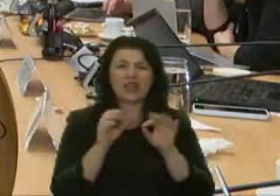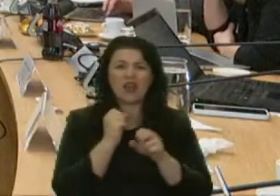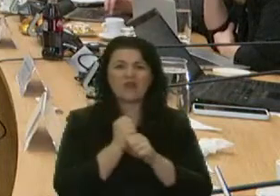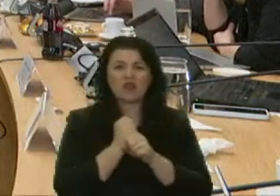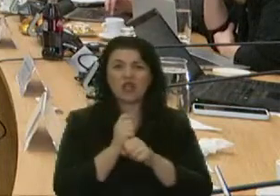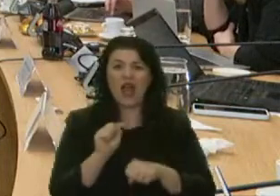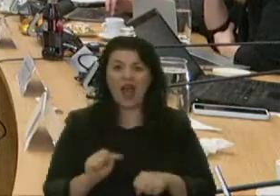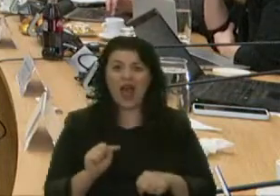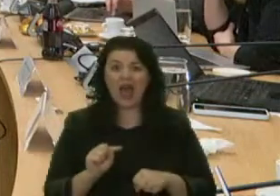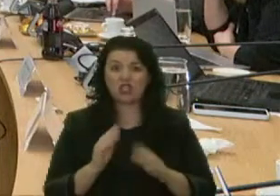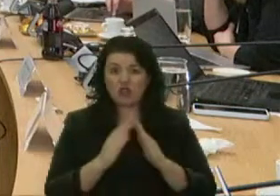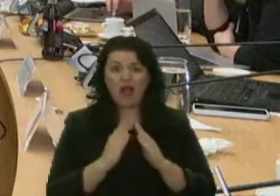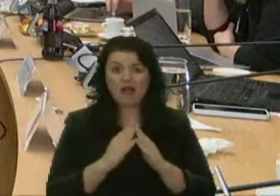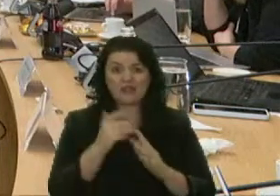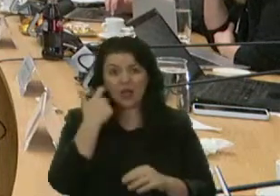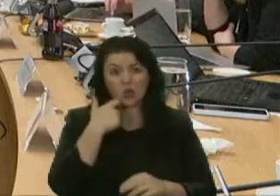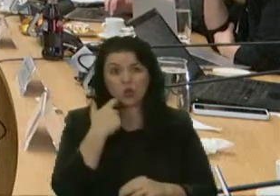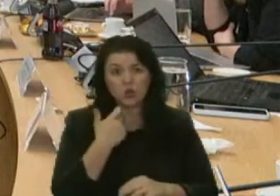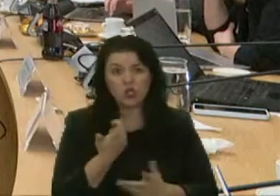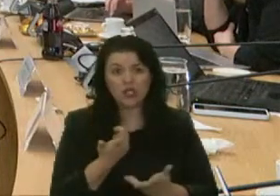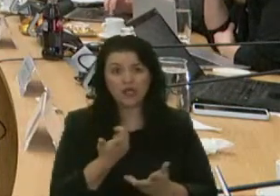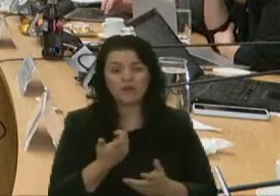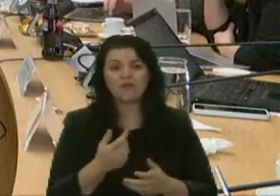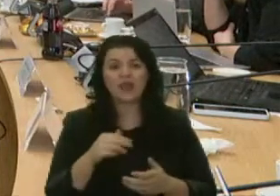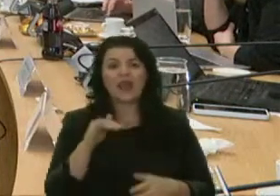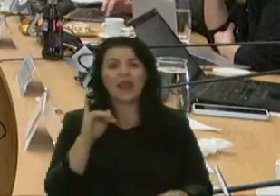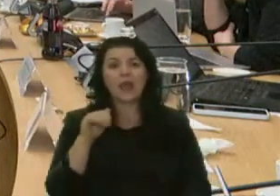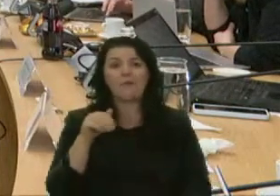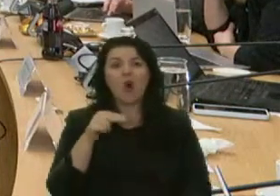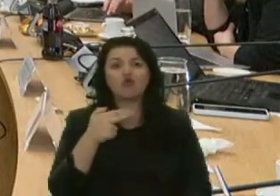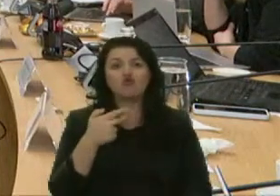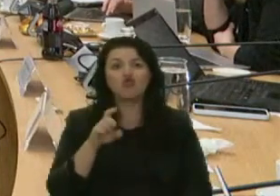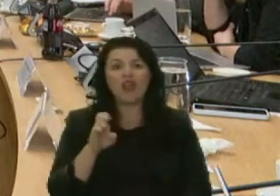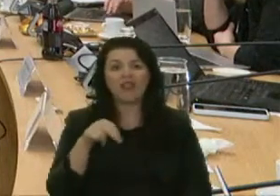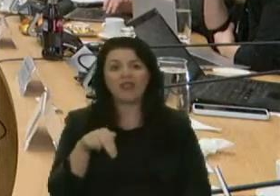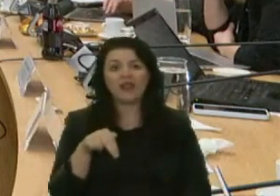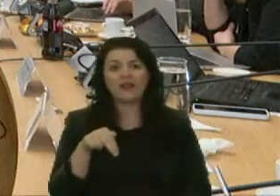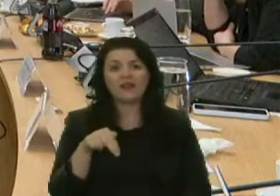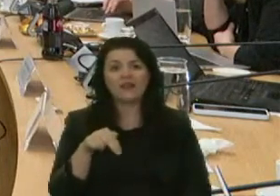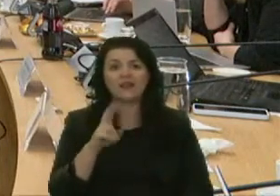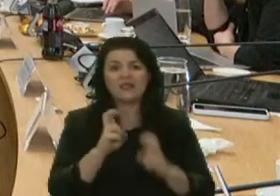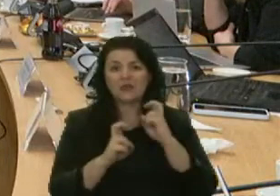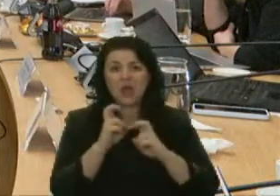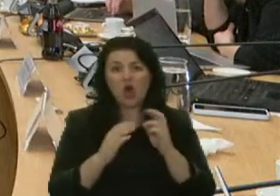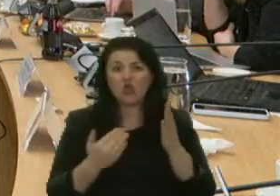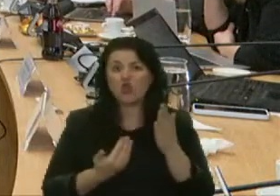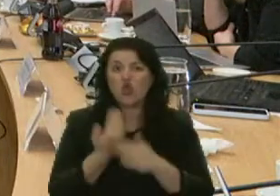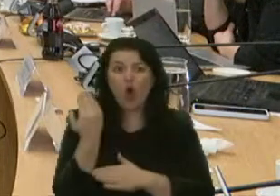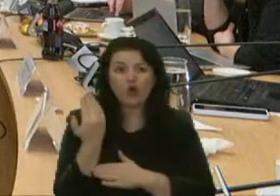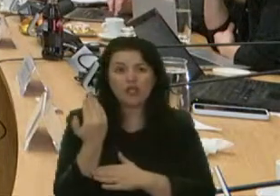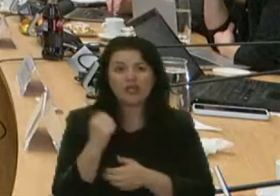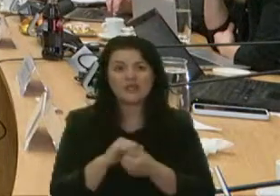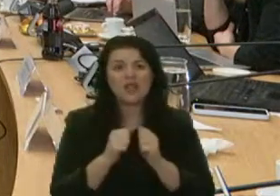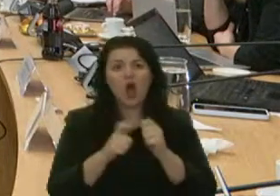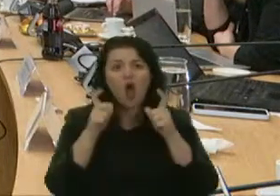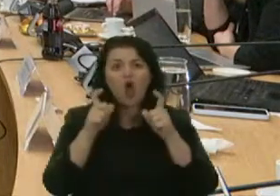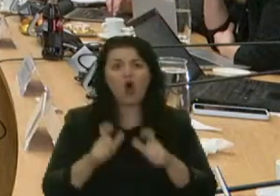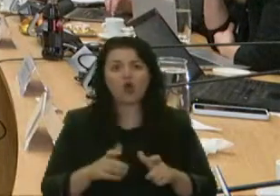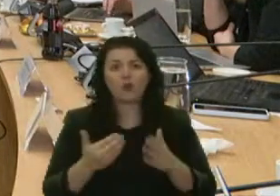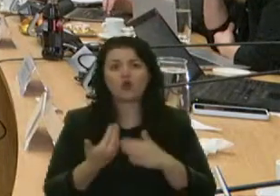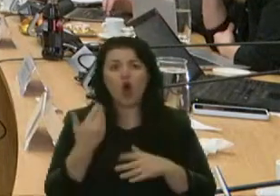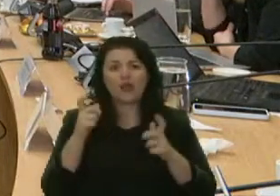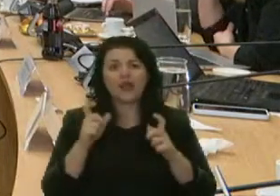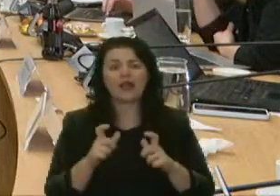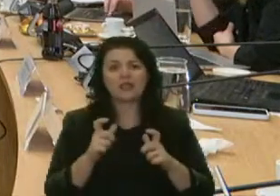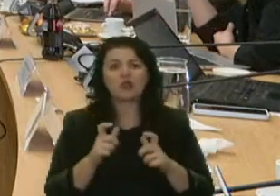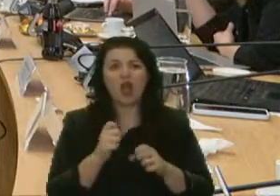construit aici la noi acasă la Cluj Institutul imogen Sunt doar trei exemple pe care vi le am dat de spitale noi sau corpuri noi de clădire